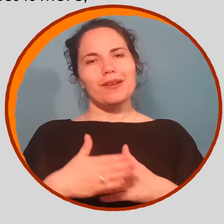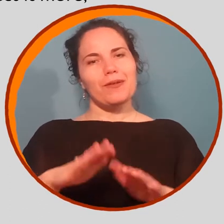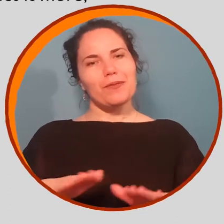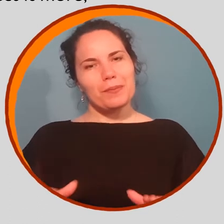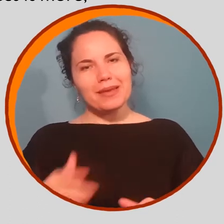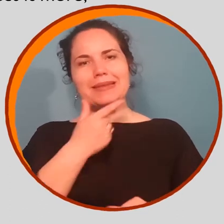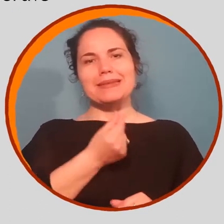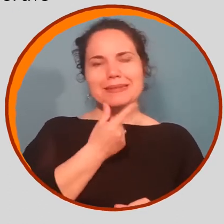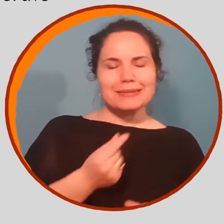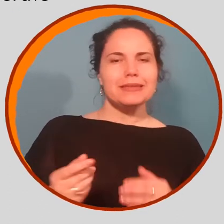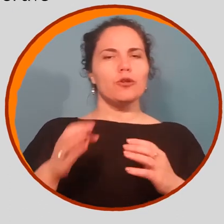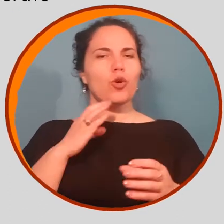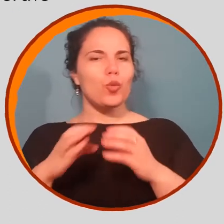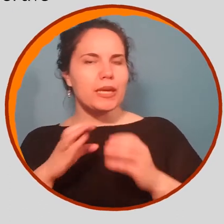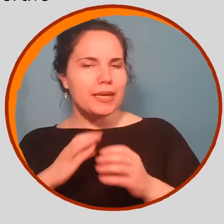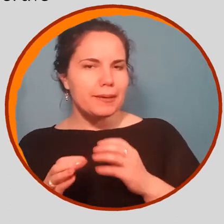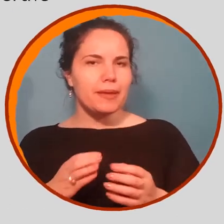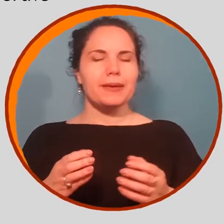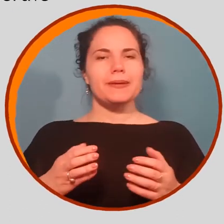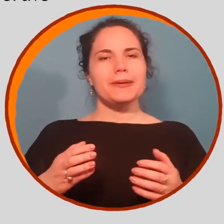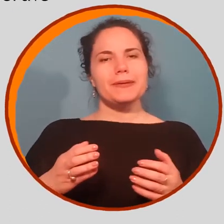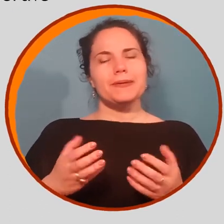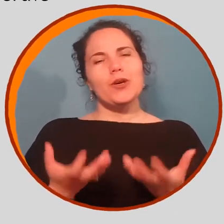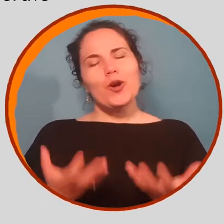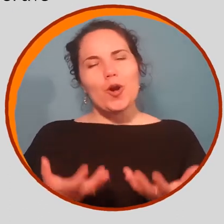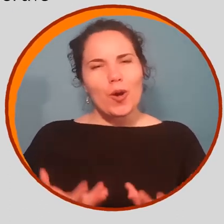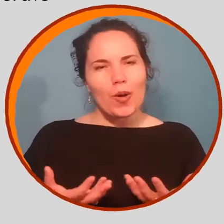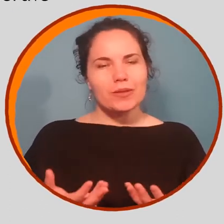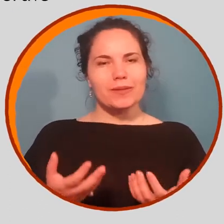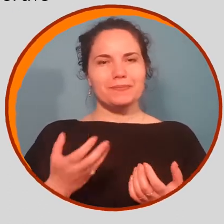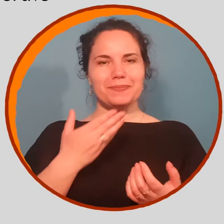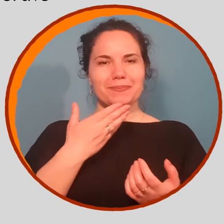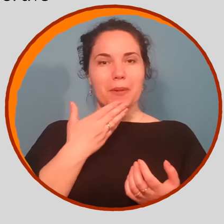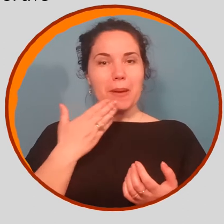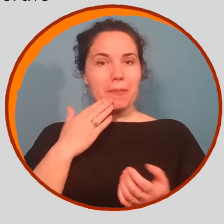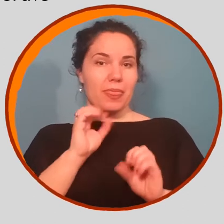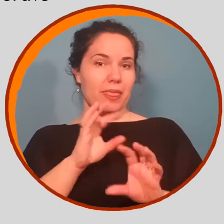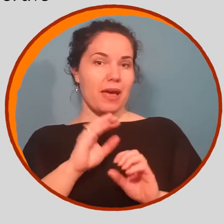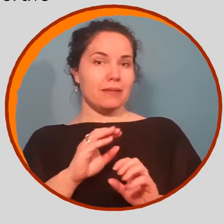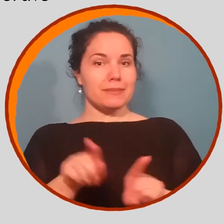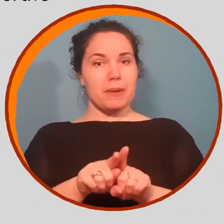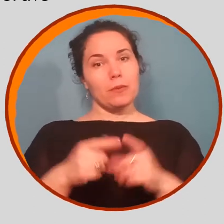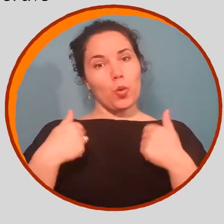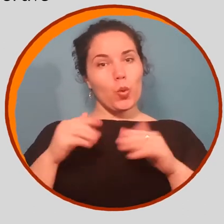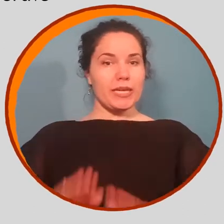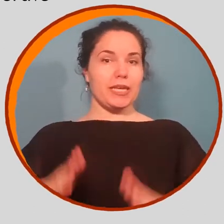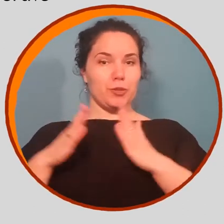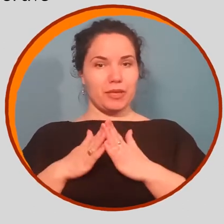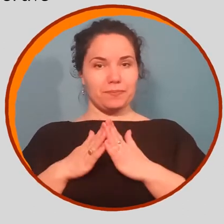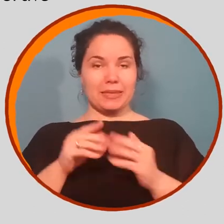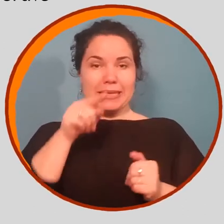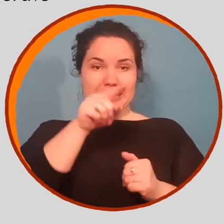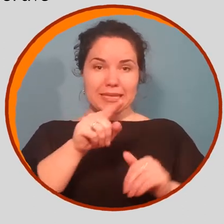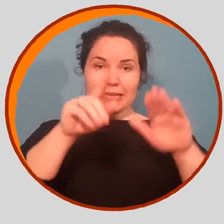thënë më tepër ndikon më shumë, dhe cili stresi takon adoleshentit apo anëtarëve të tjerë të familjes. E dyta, prindrit duhet jenë